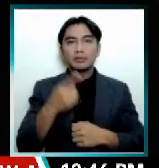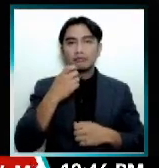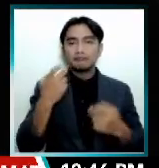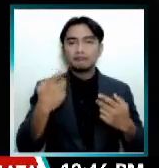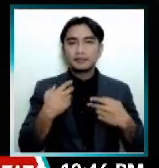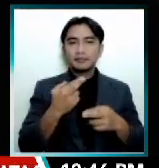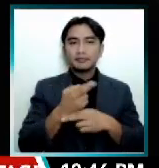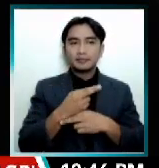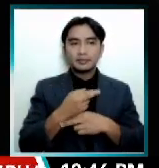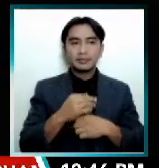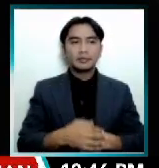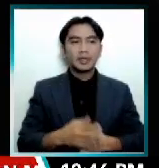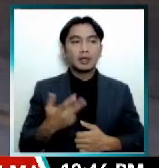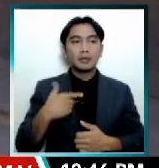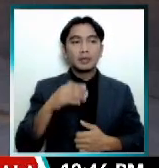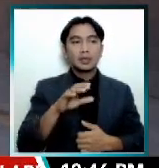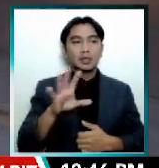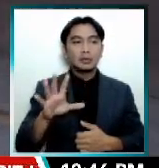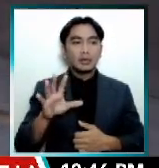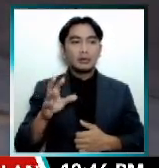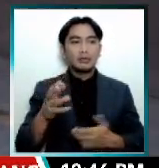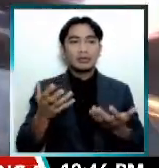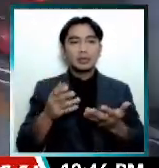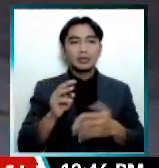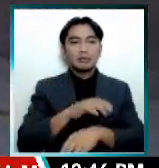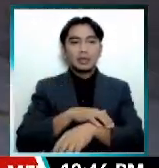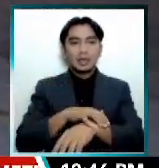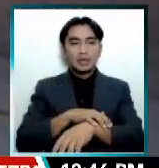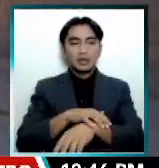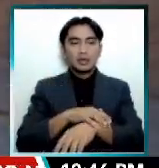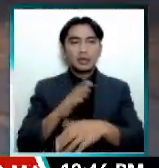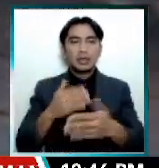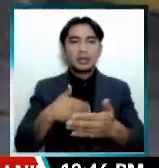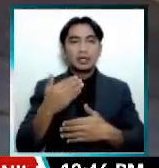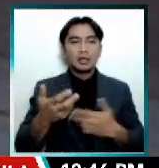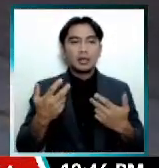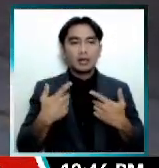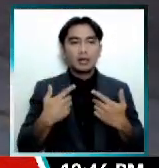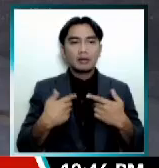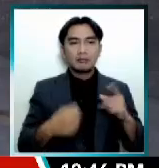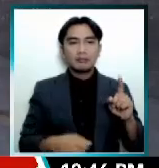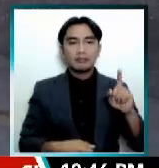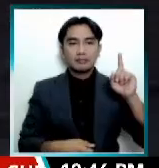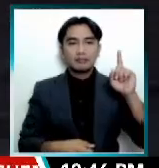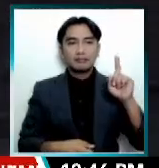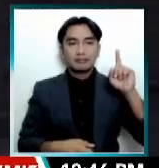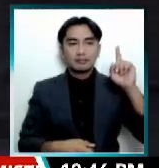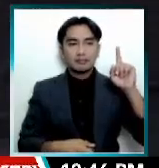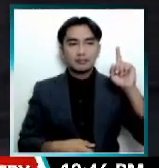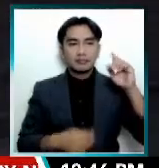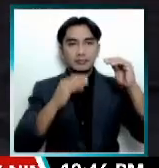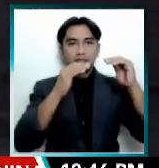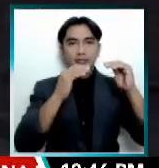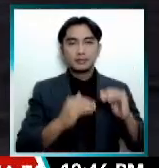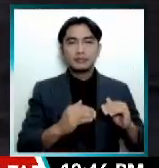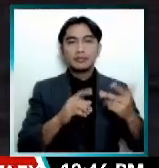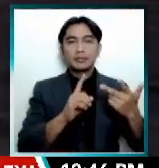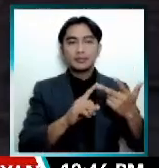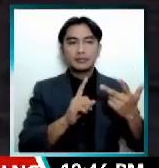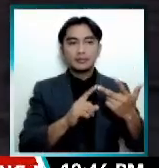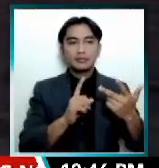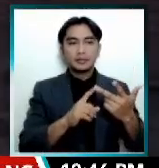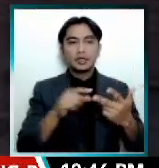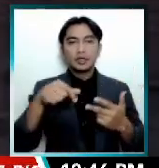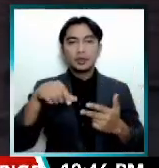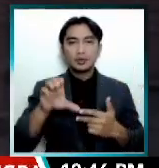Road southbound sa Makati City, at pagitan ng Balingasa Creek hanggang Oliveros Footbridge sa Quezon City.